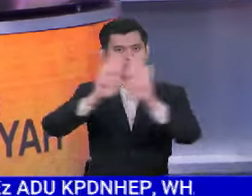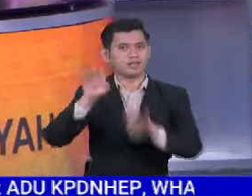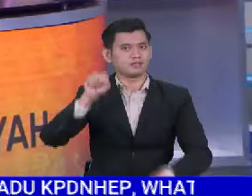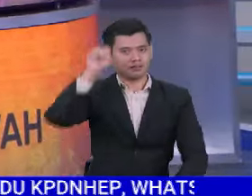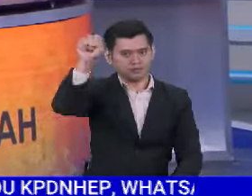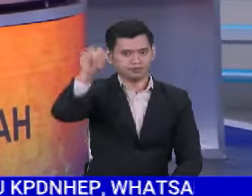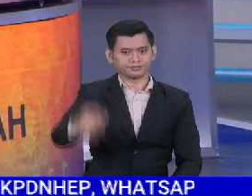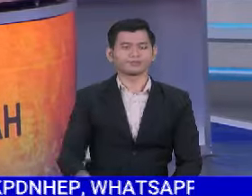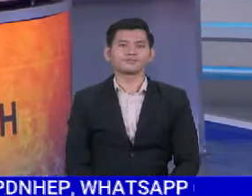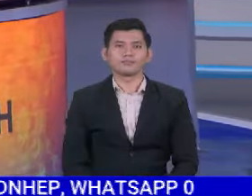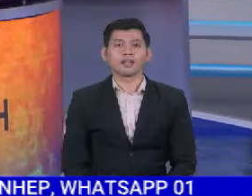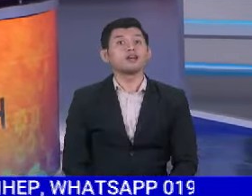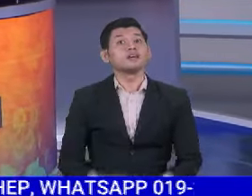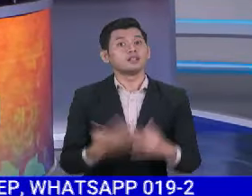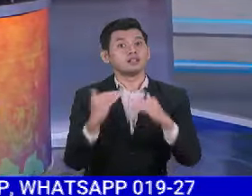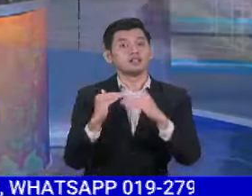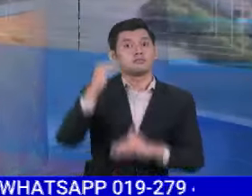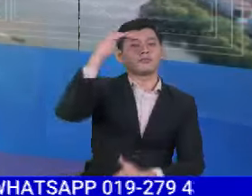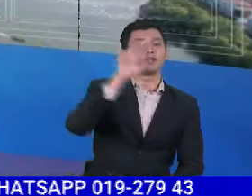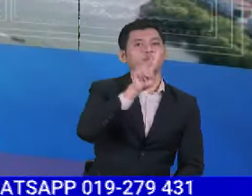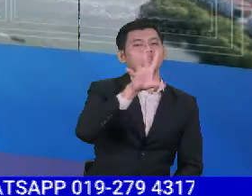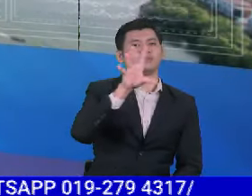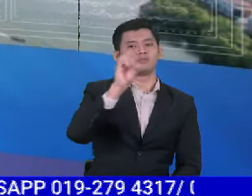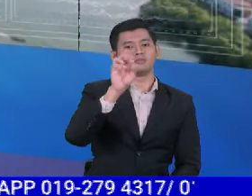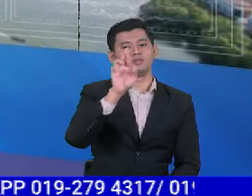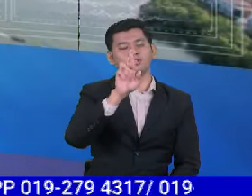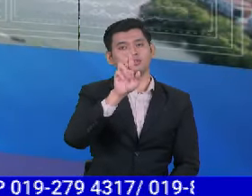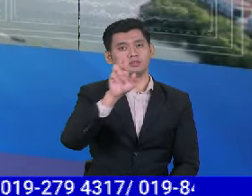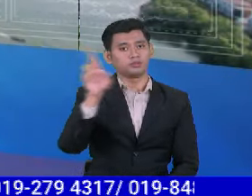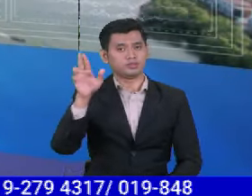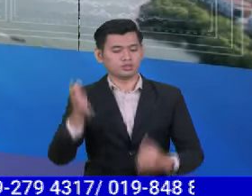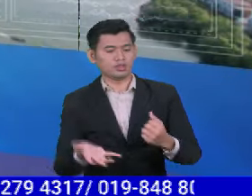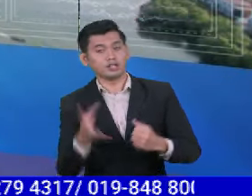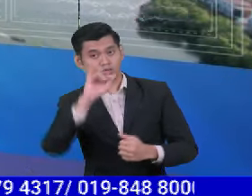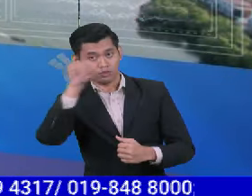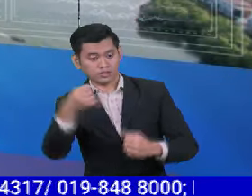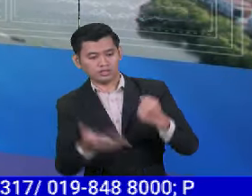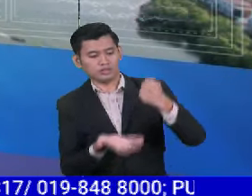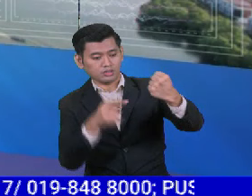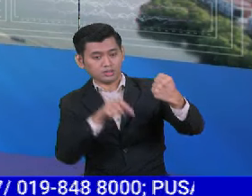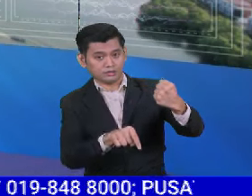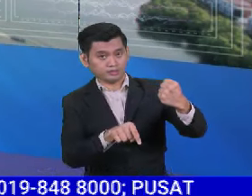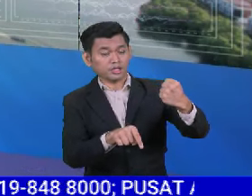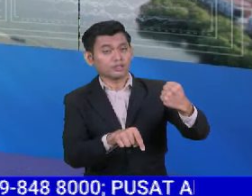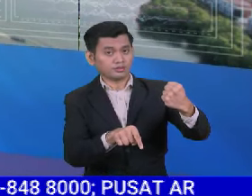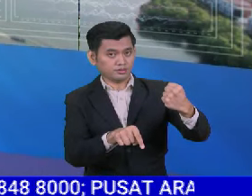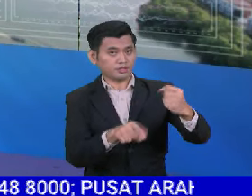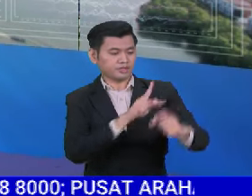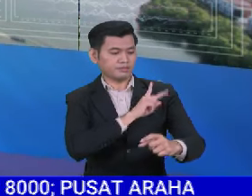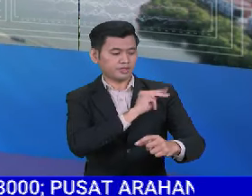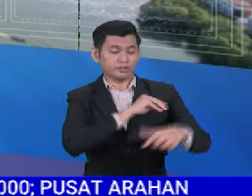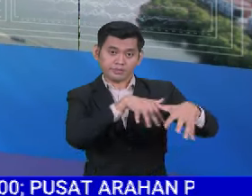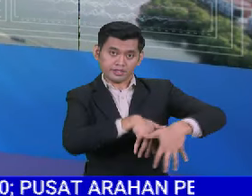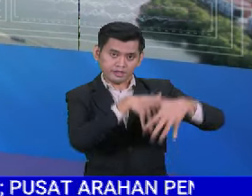baik Shahih lebih 250000000 Ringgit diperuntukkan kerajaan persekutuan menerusi Kementerian Pertanian